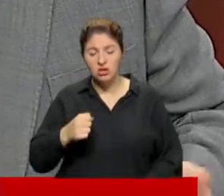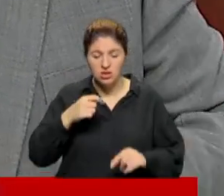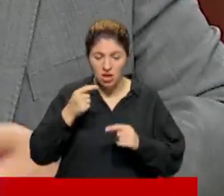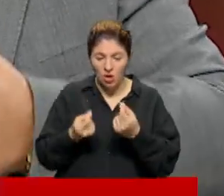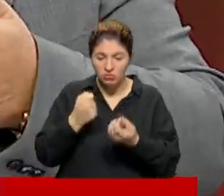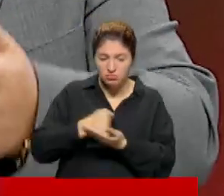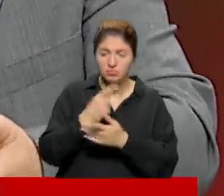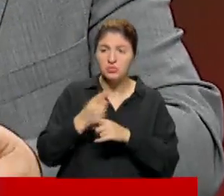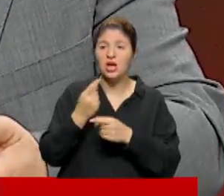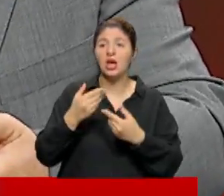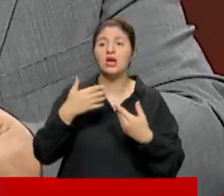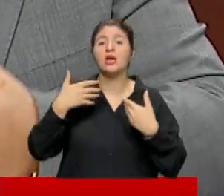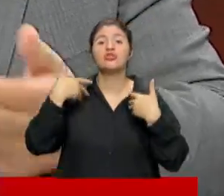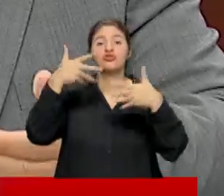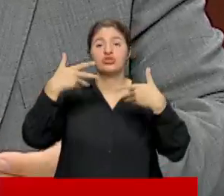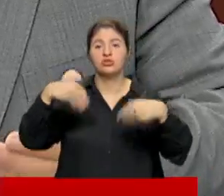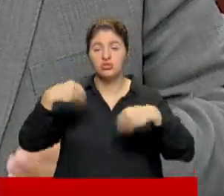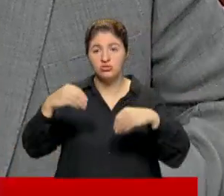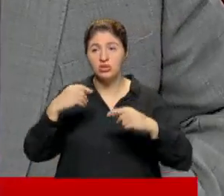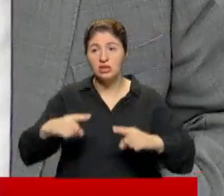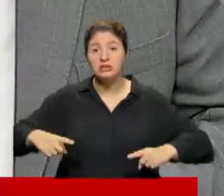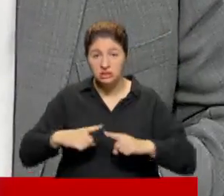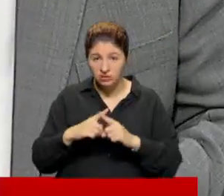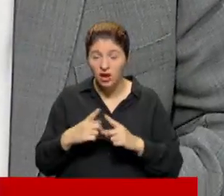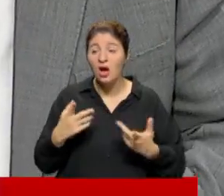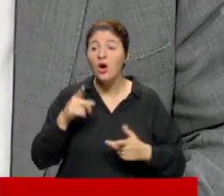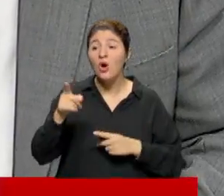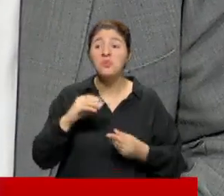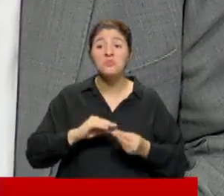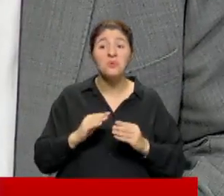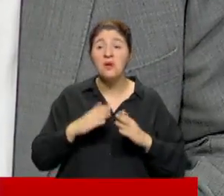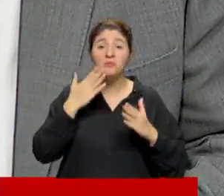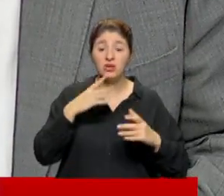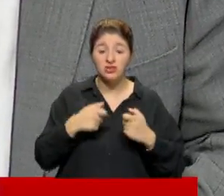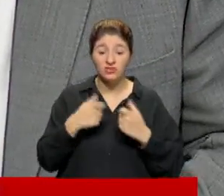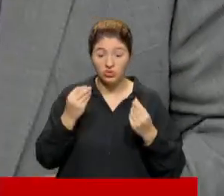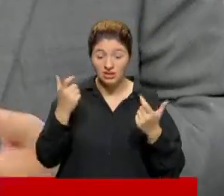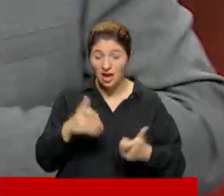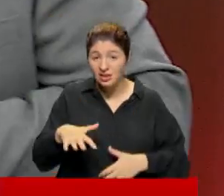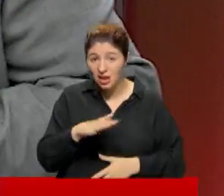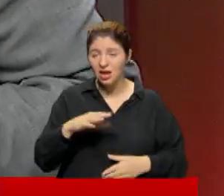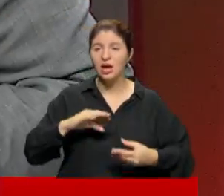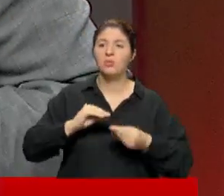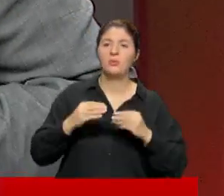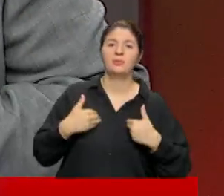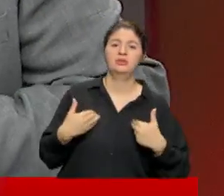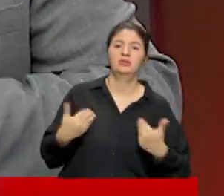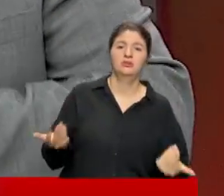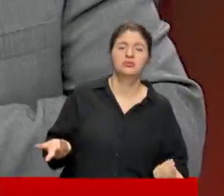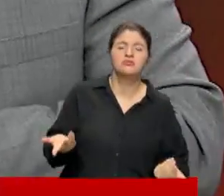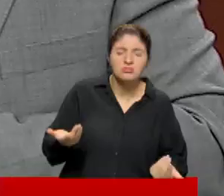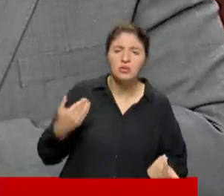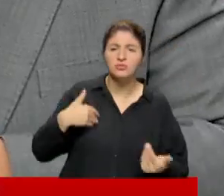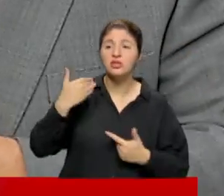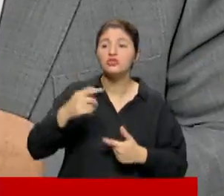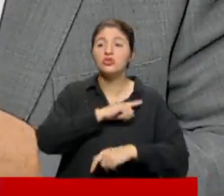ithalatında yine Zirve yapıyor Değil mi Evet oralarda bir sıkıntı olm Savaşın olduğu yerde sıkıntı bizde oluyor bize